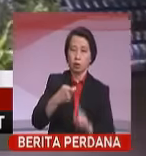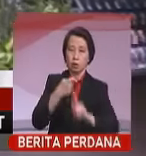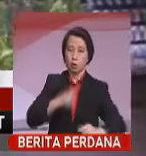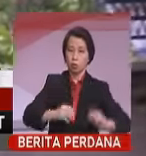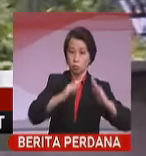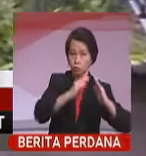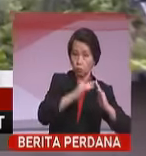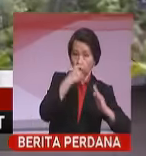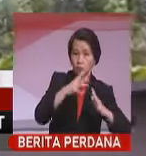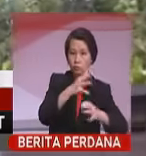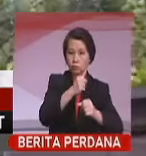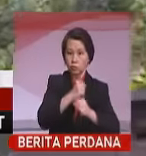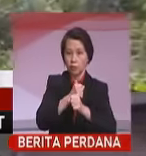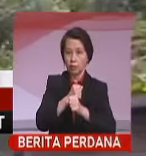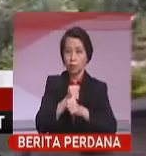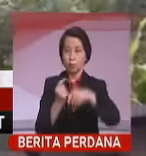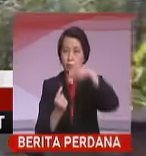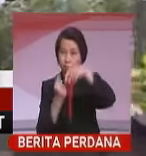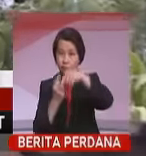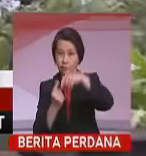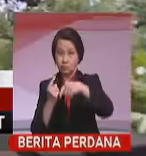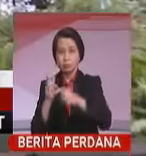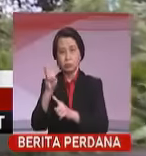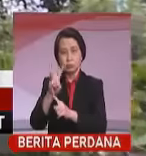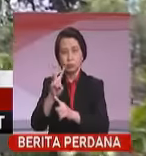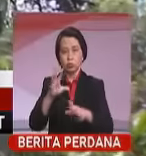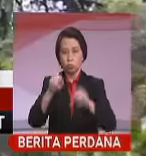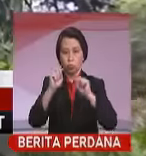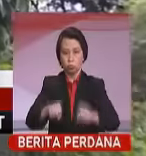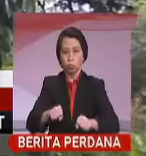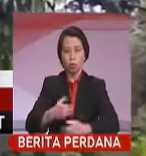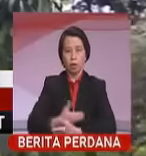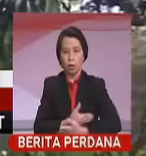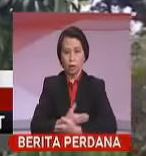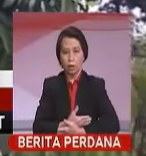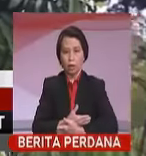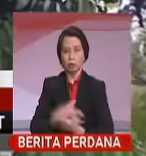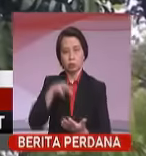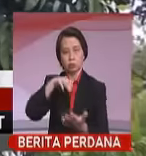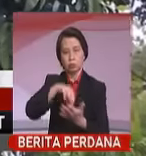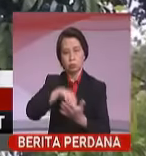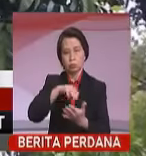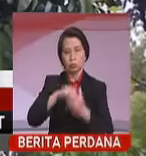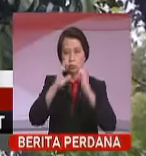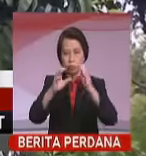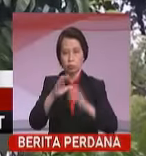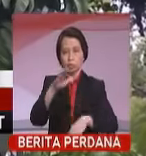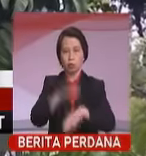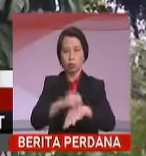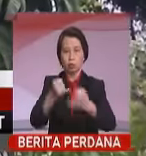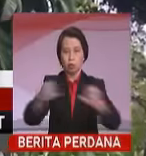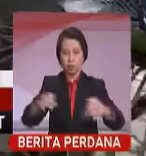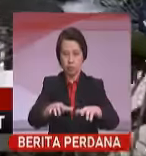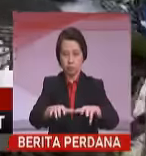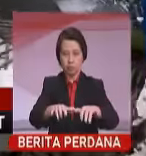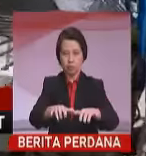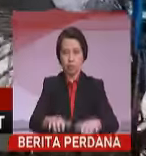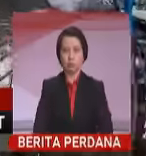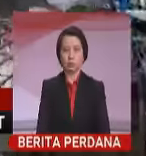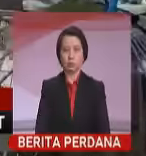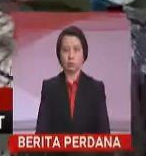rumahnya untuk mendapatkan liputan internet bagi membolehkan dua anaknya meneruskan pengajian secara dalam talian.